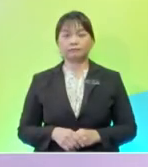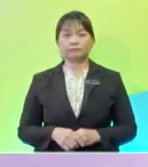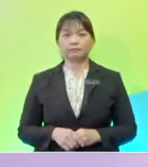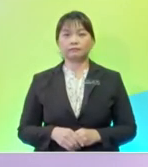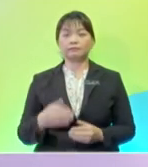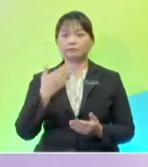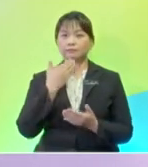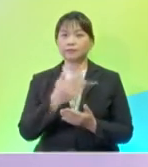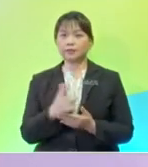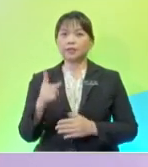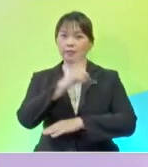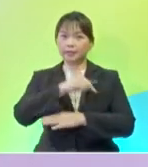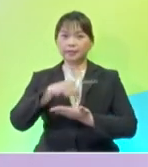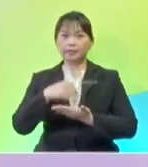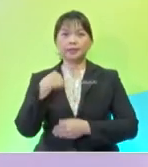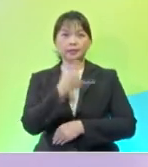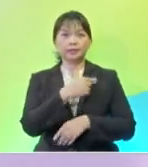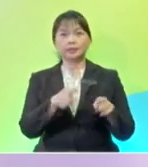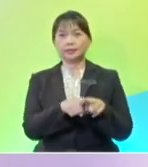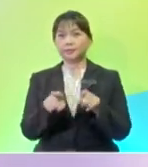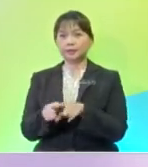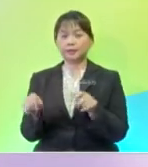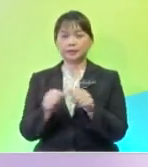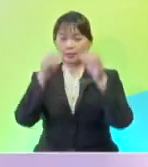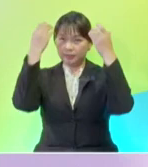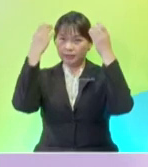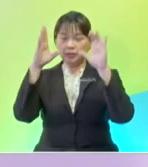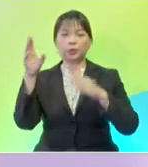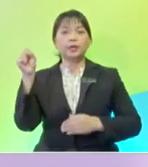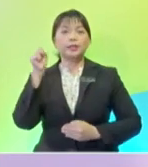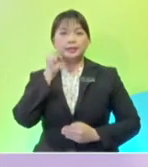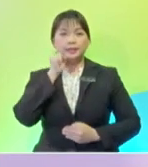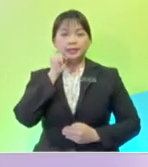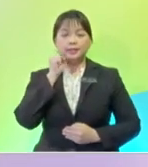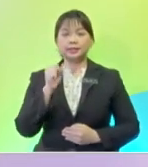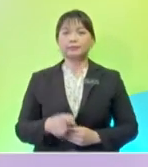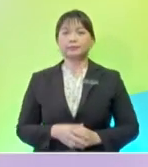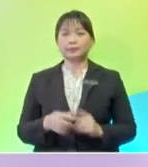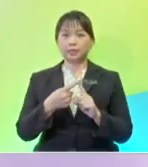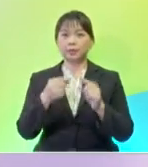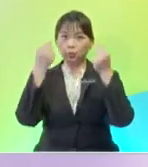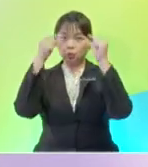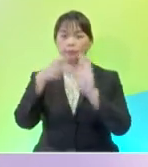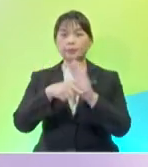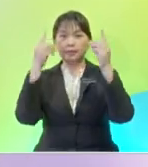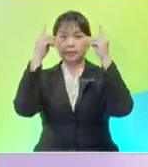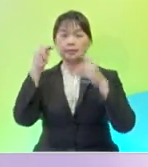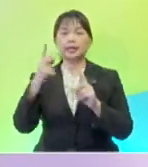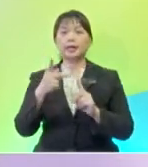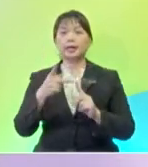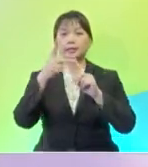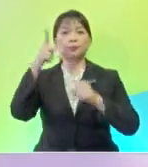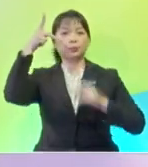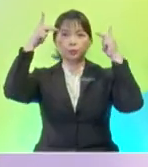Baiklah pada hari ini kita bersama dengan cegu Siti zaleha Zainal Abidin pada guru pernikahan khas SK Putrajaya FC